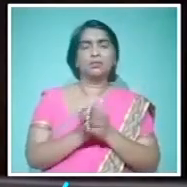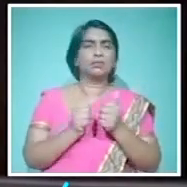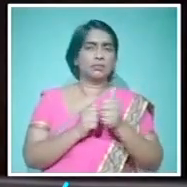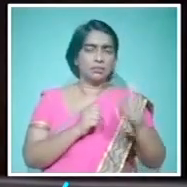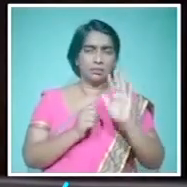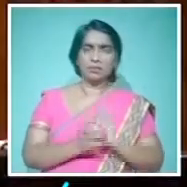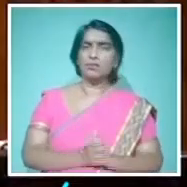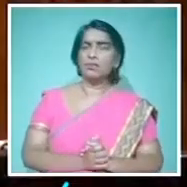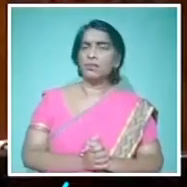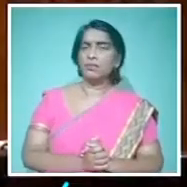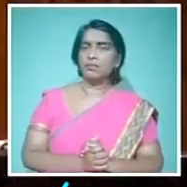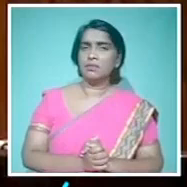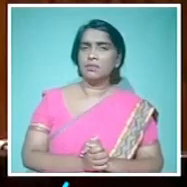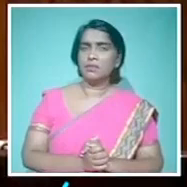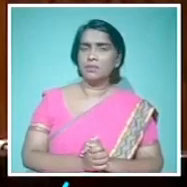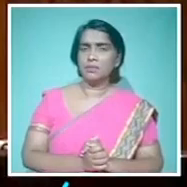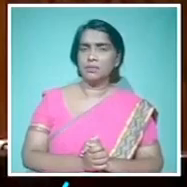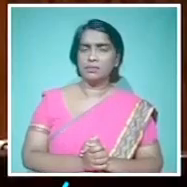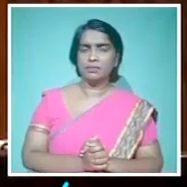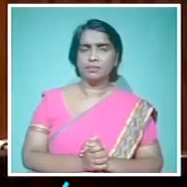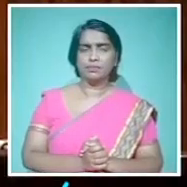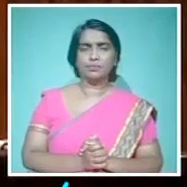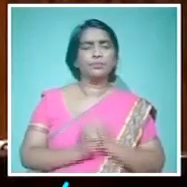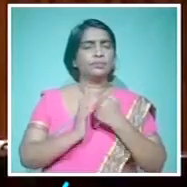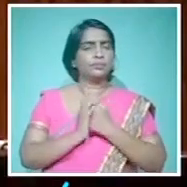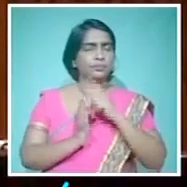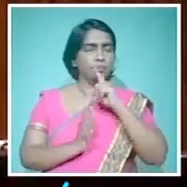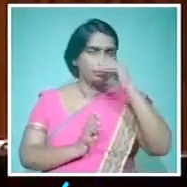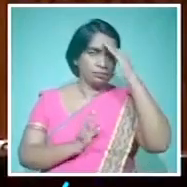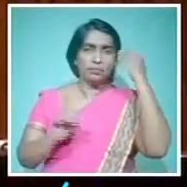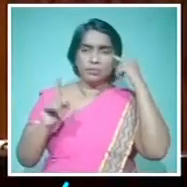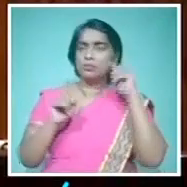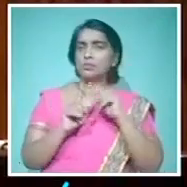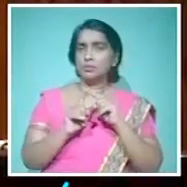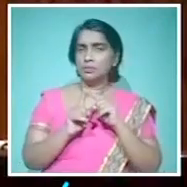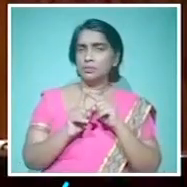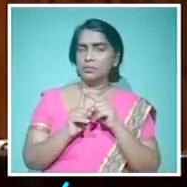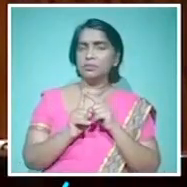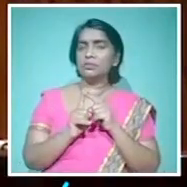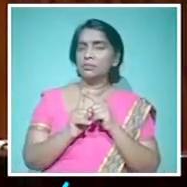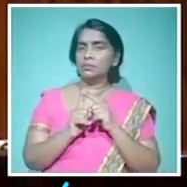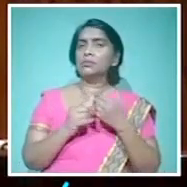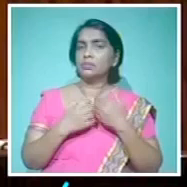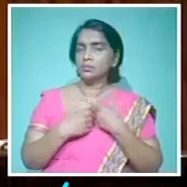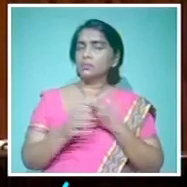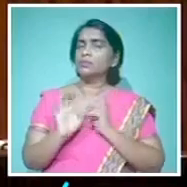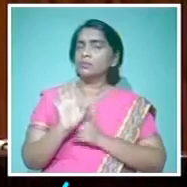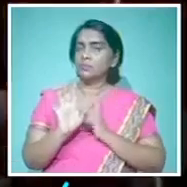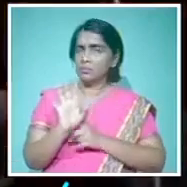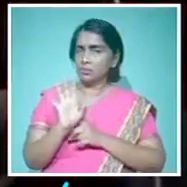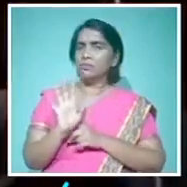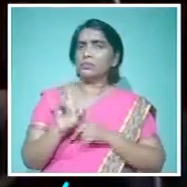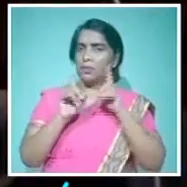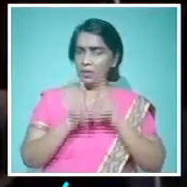गर्व कथानायक भूमि स्तुति गर्व कथानायक मे सिद्धि संबंधे अभी हेमदाम